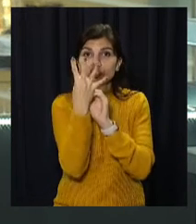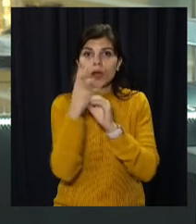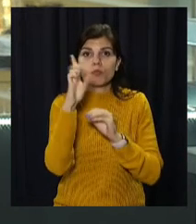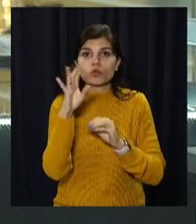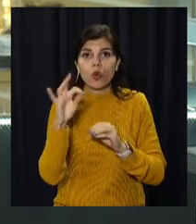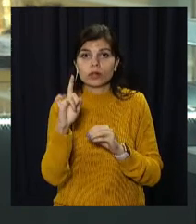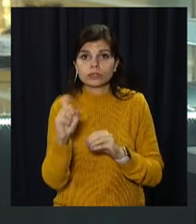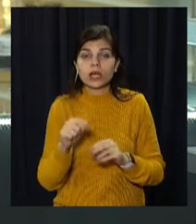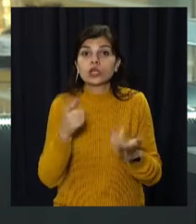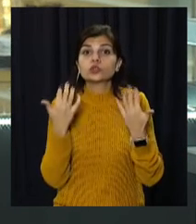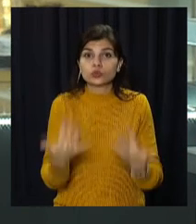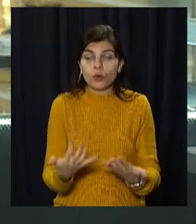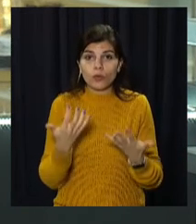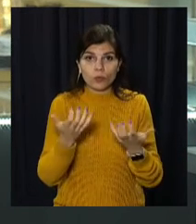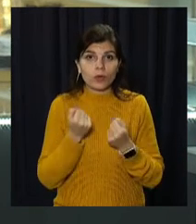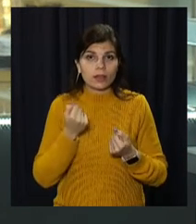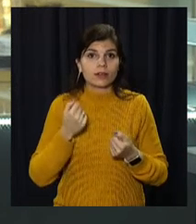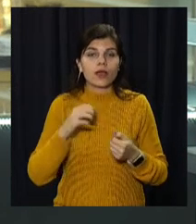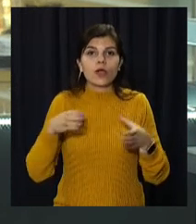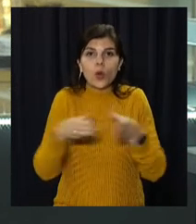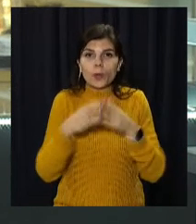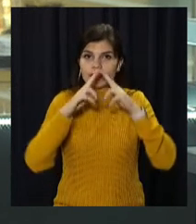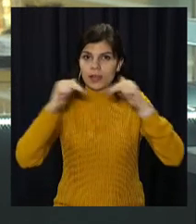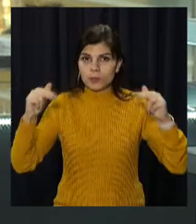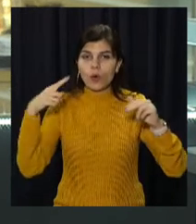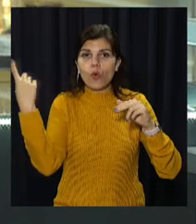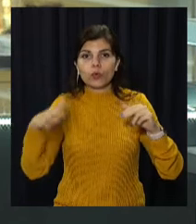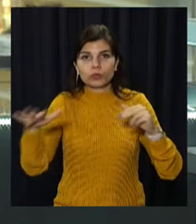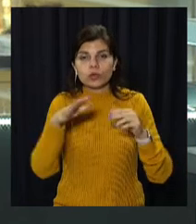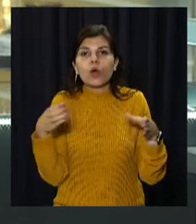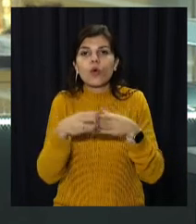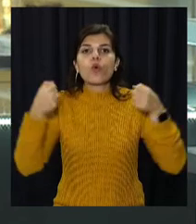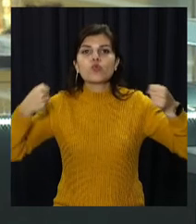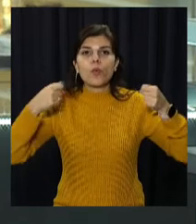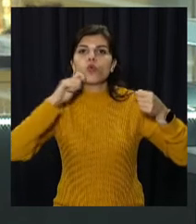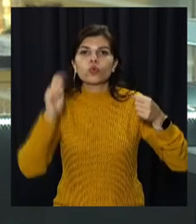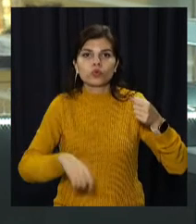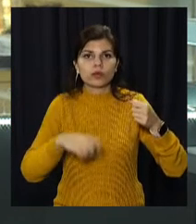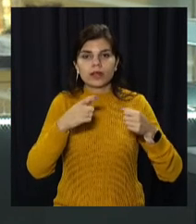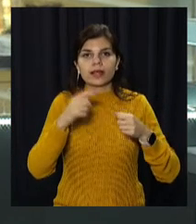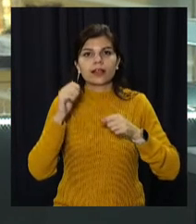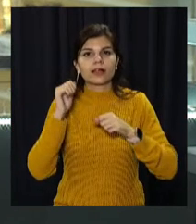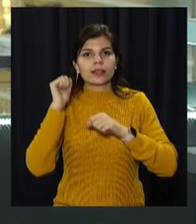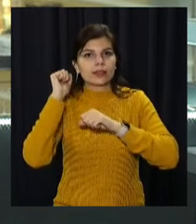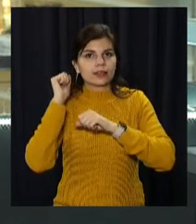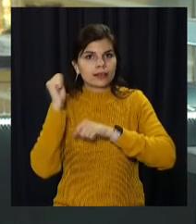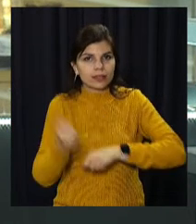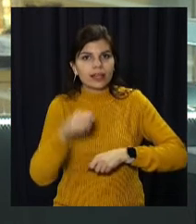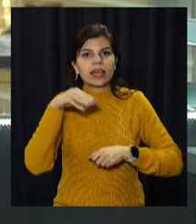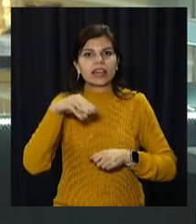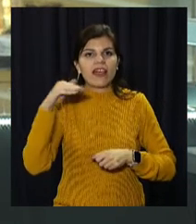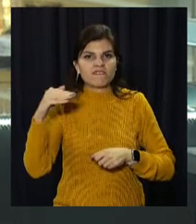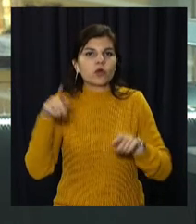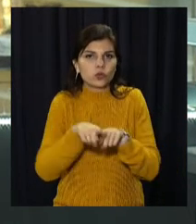команда Дніпропетровської області на Кубку України з таеквондо ІТФ. Також не пасли задніх представники Дніпропетровщини і